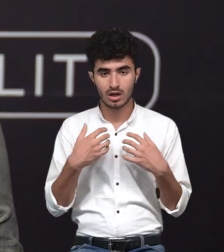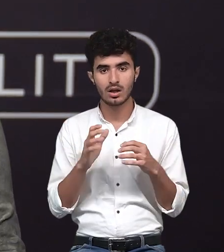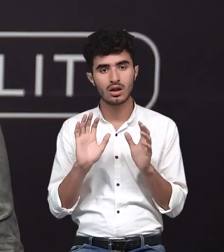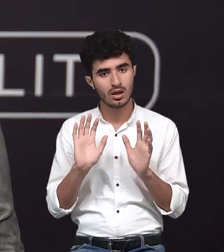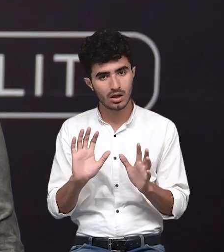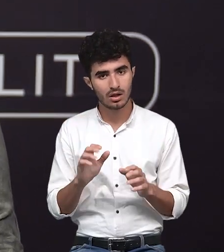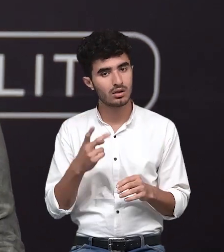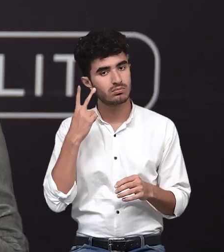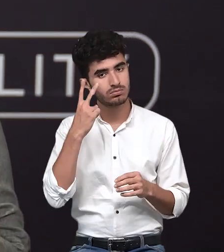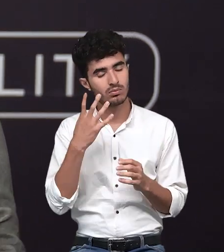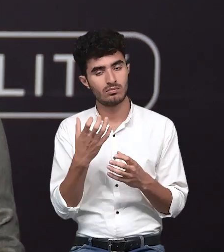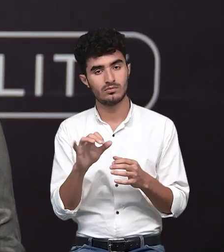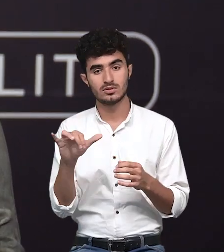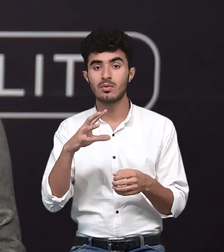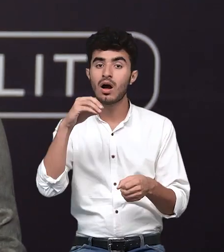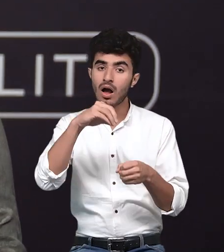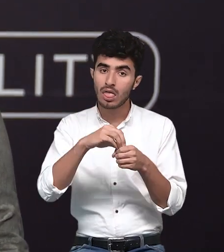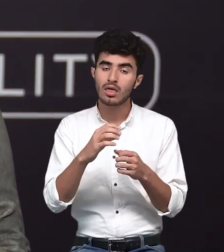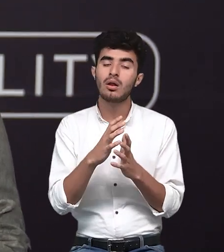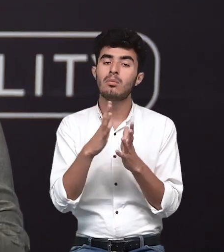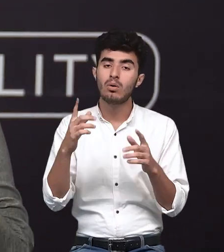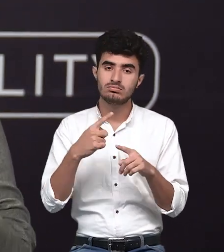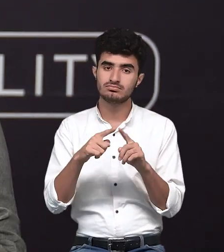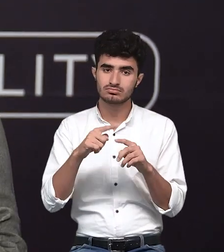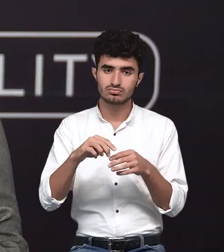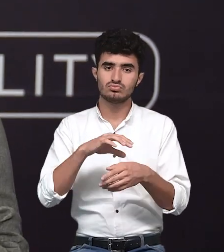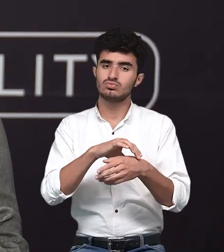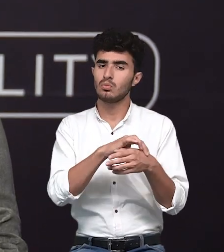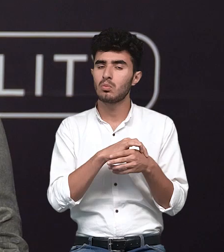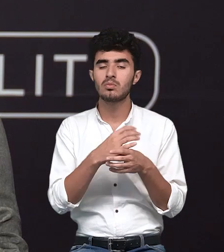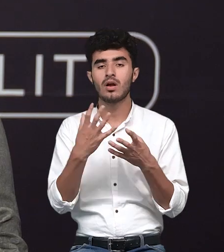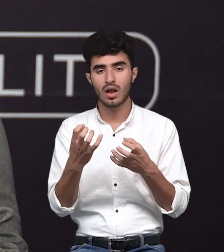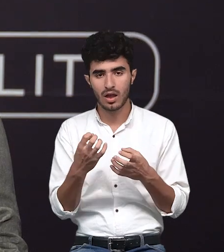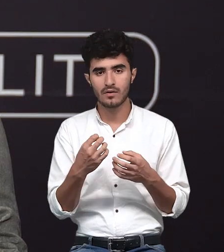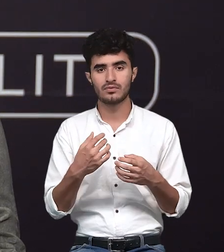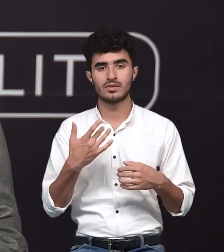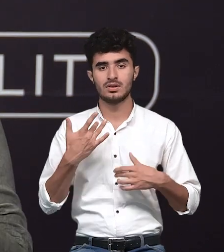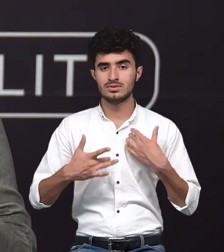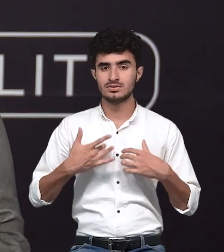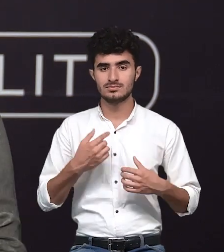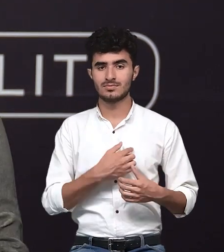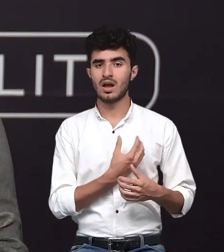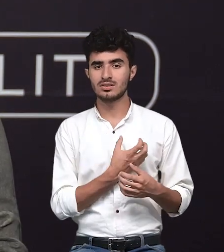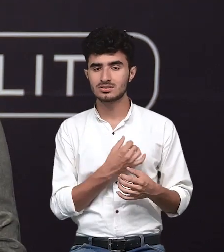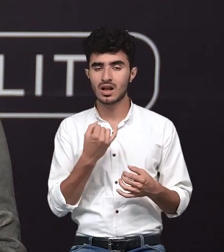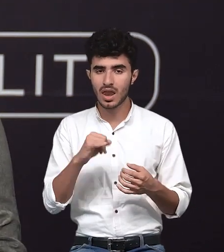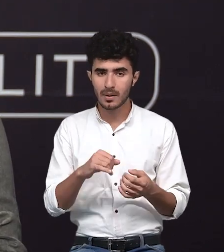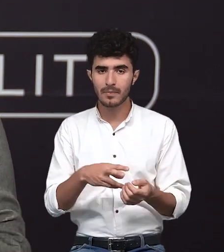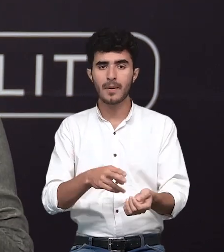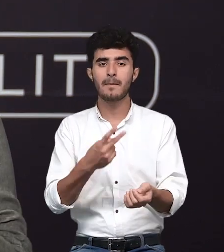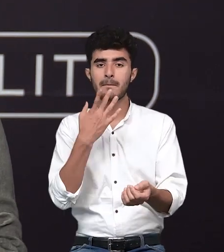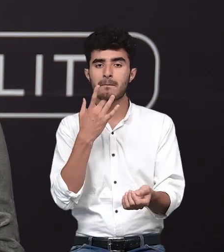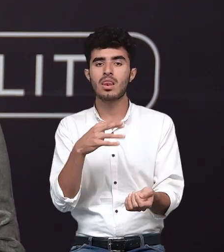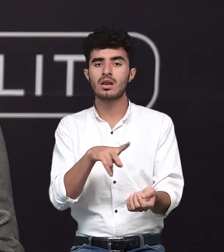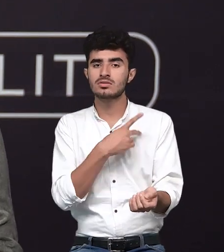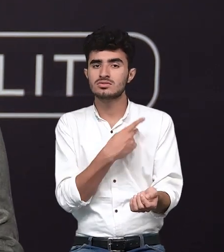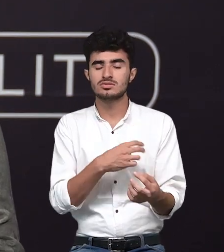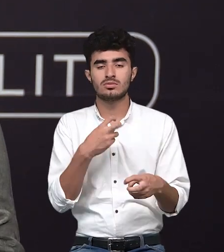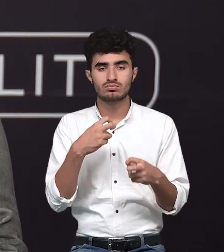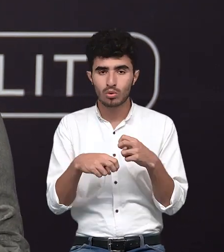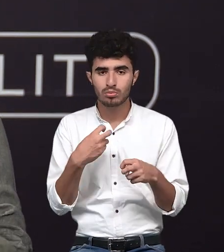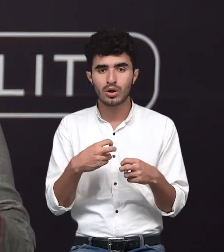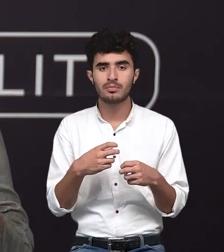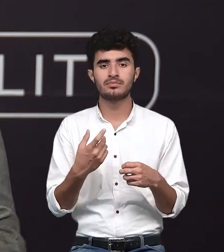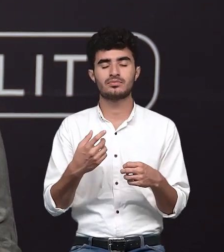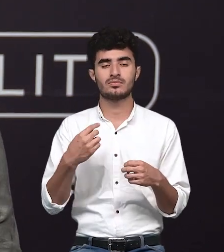جنرلائز انگزائٹی ڈس آرڈر، پینک ڈس آرڈر، اڈکٹیو پرسنالٹیز ان کی بن جاتی ہیں، اوائڈنس بیہیویئر ہوتے ہیں، ان ایڈیکویسیز ہوتی